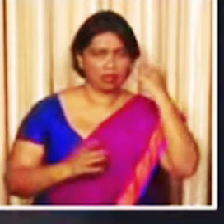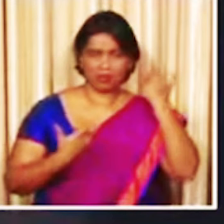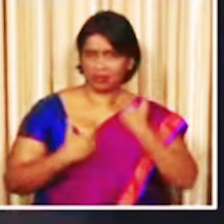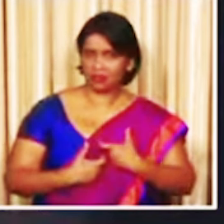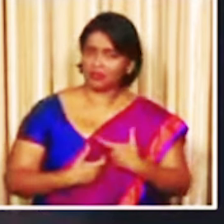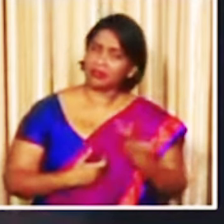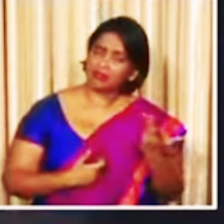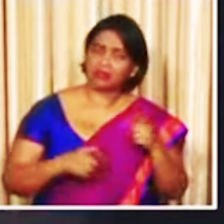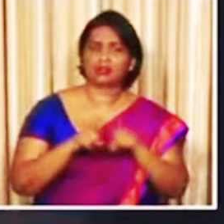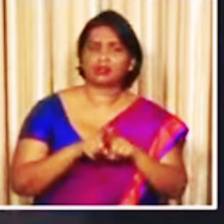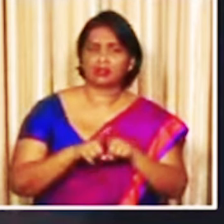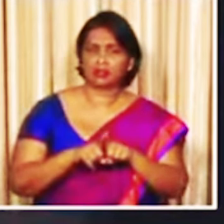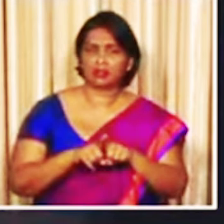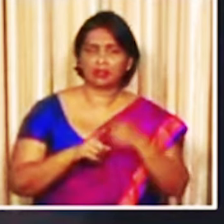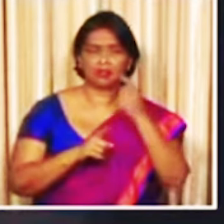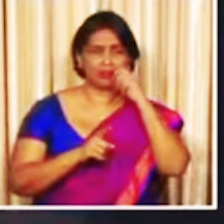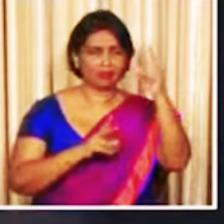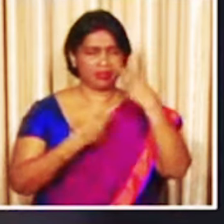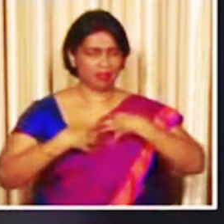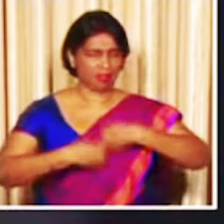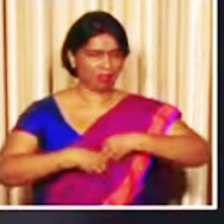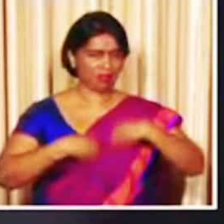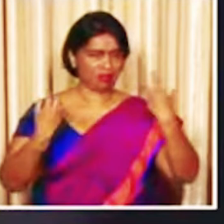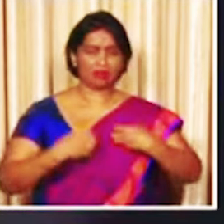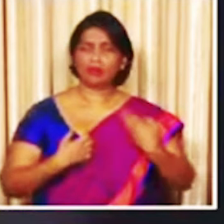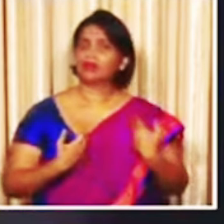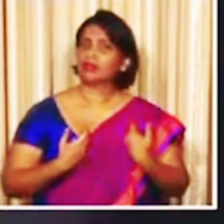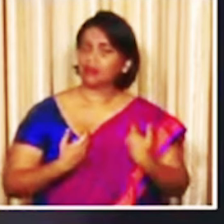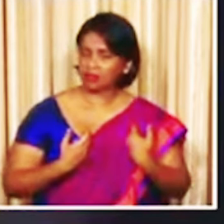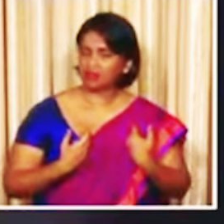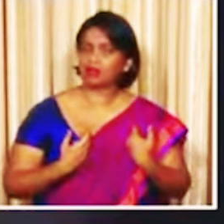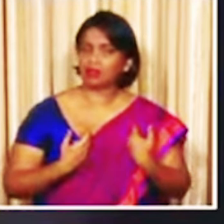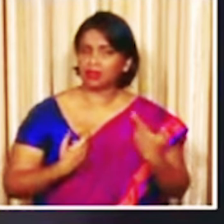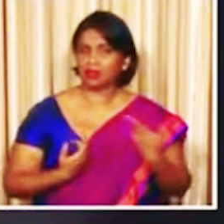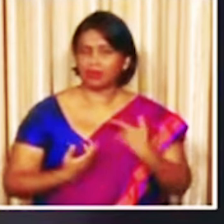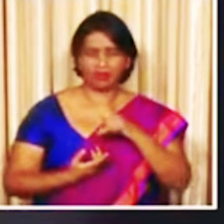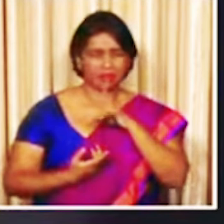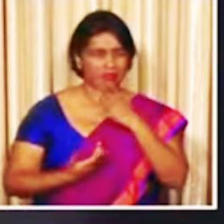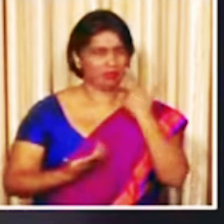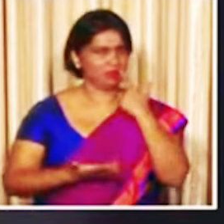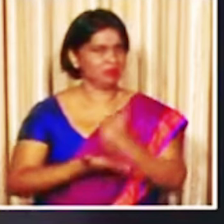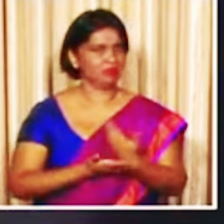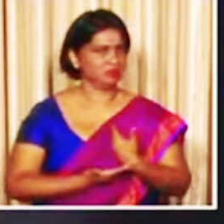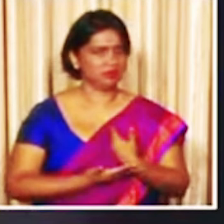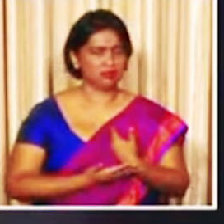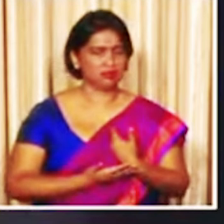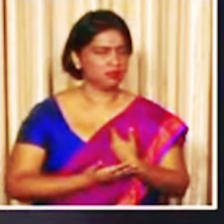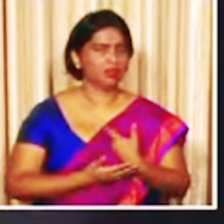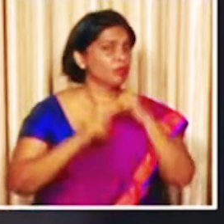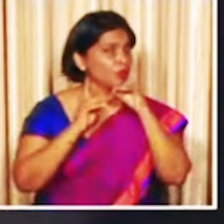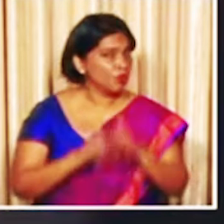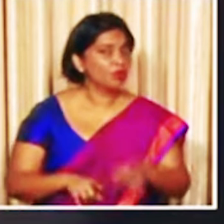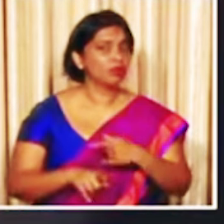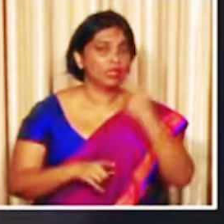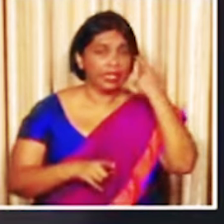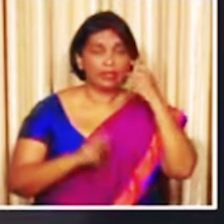නෙවෙයි කවුරුණත් තව කෙනෙක් නිරුවත් කරනකොට එතකොට එයා කොයිතරම් අපහසුතාවයකට පත් වෙනවද? මෙන්න මේ